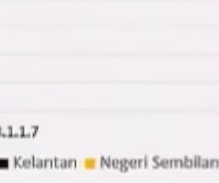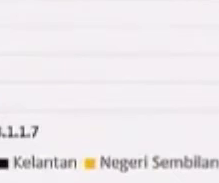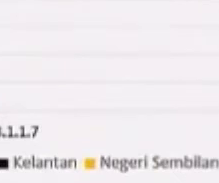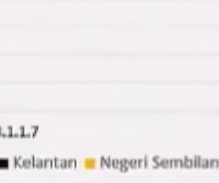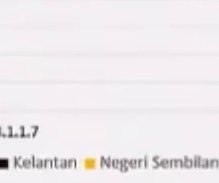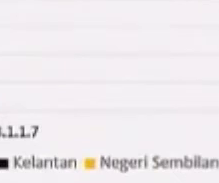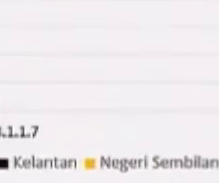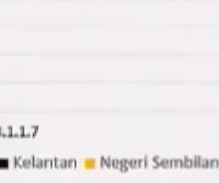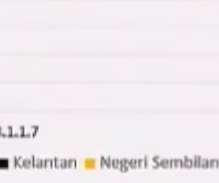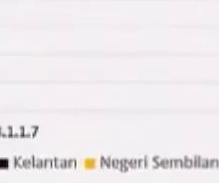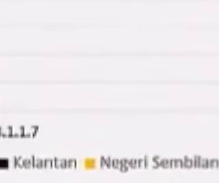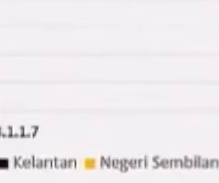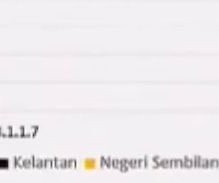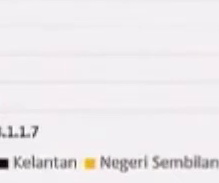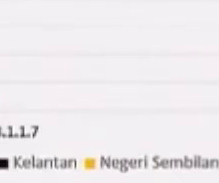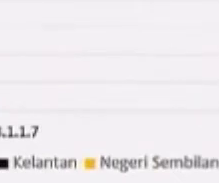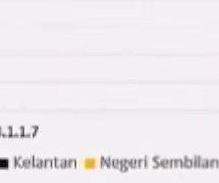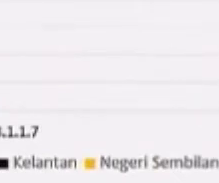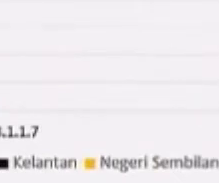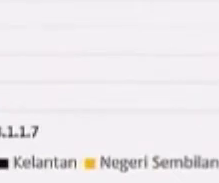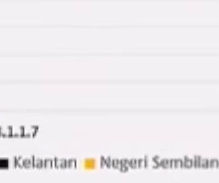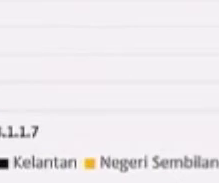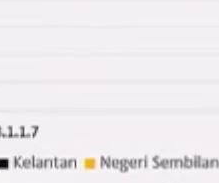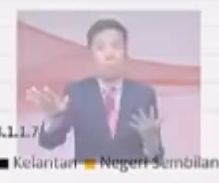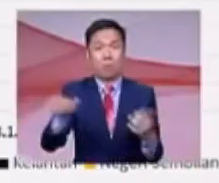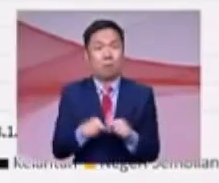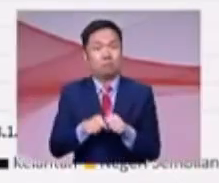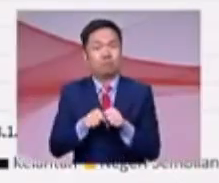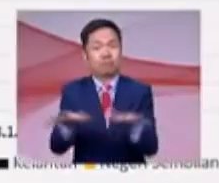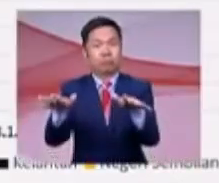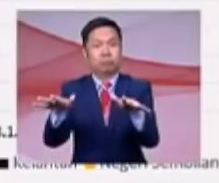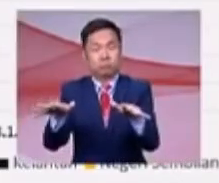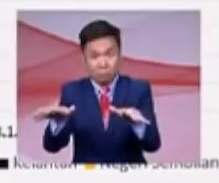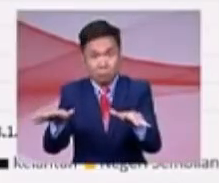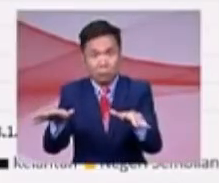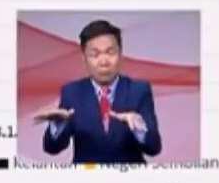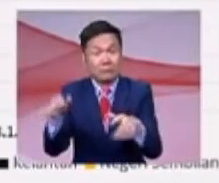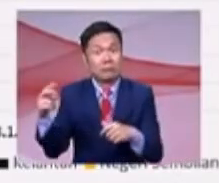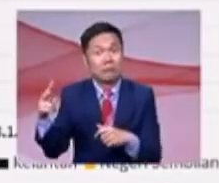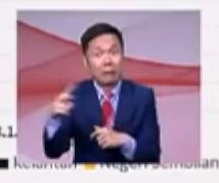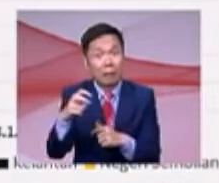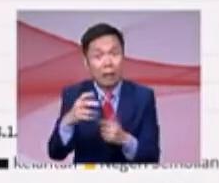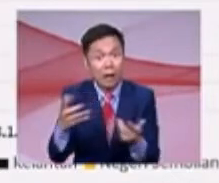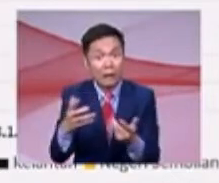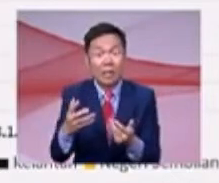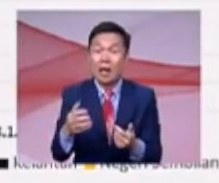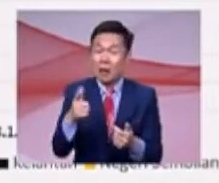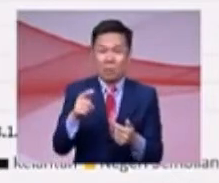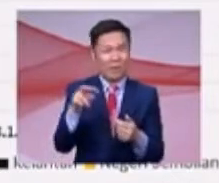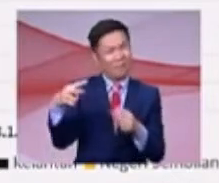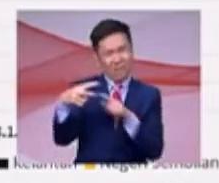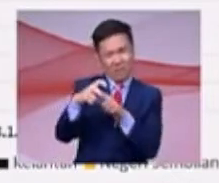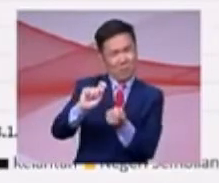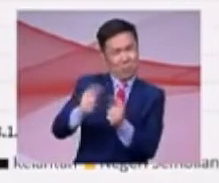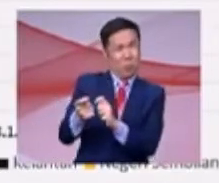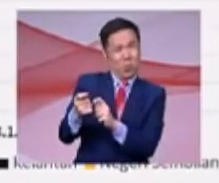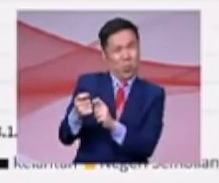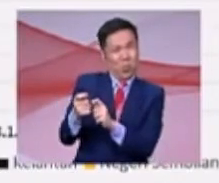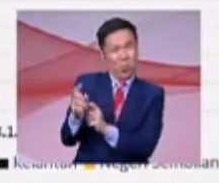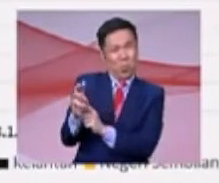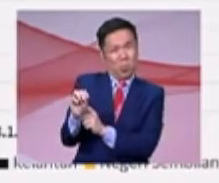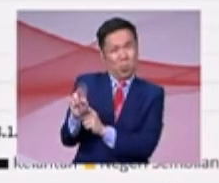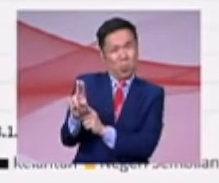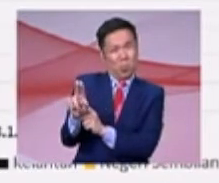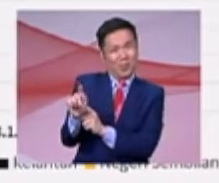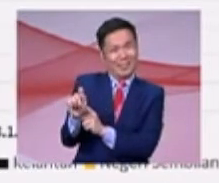kerap virus tu menjangkiti dan membiak. Jadi akan berakhir dengan bermutasi. Jadi mutasi